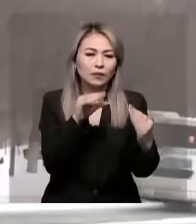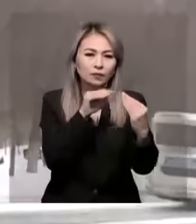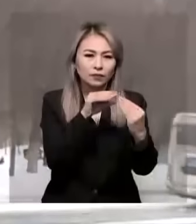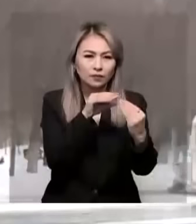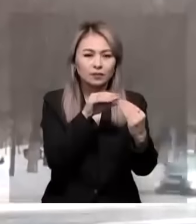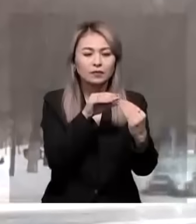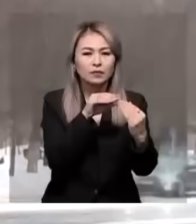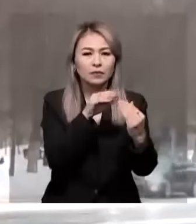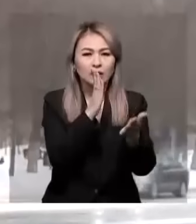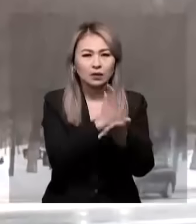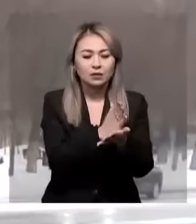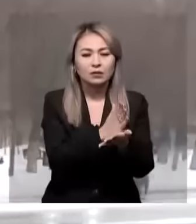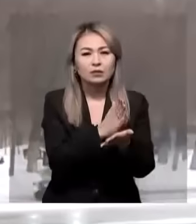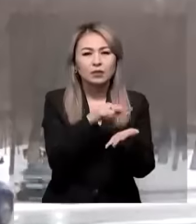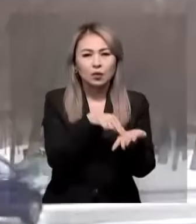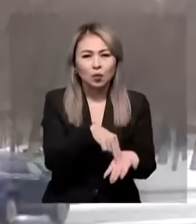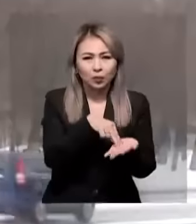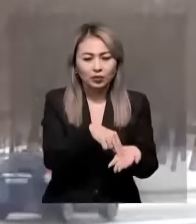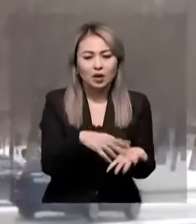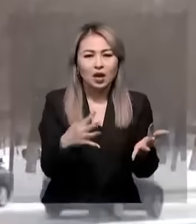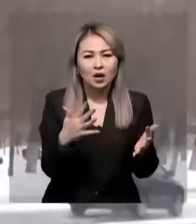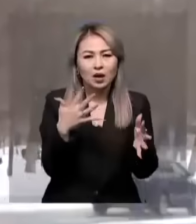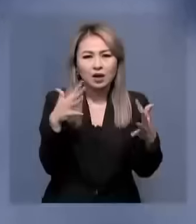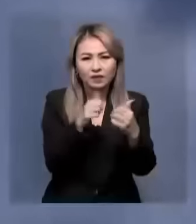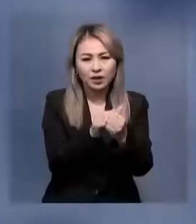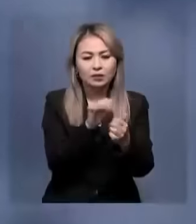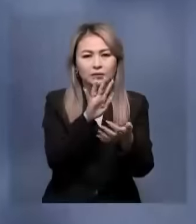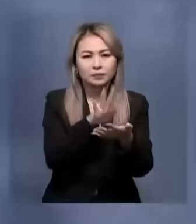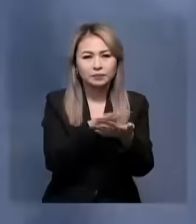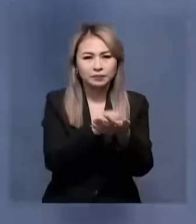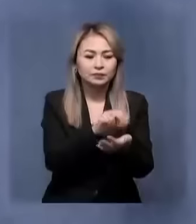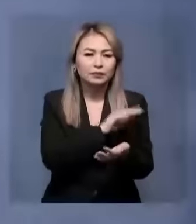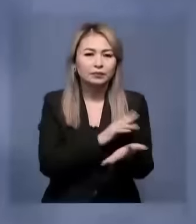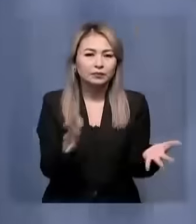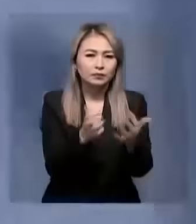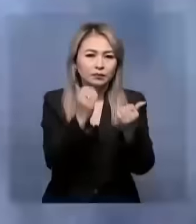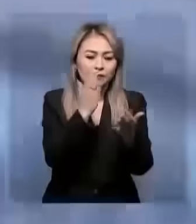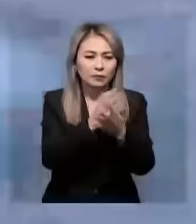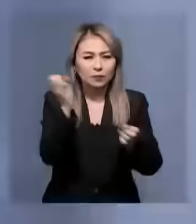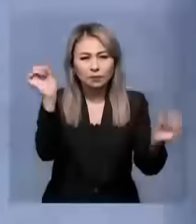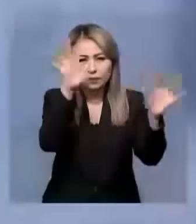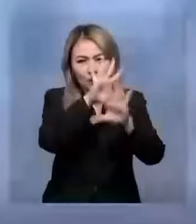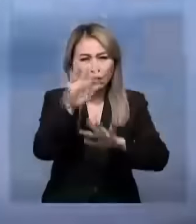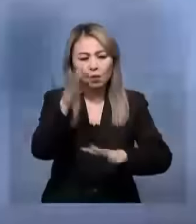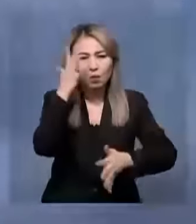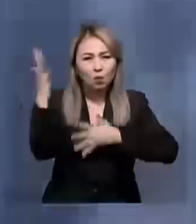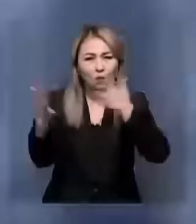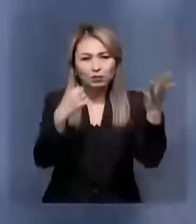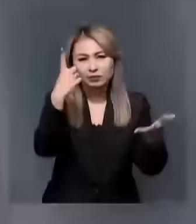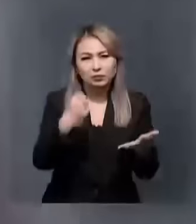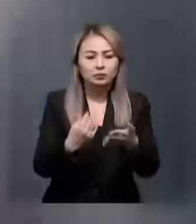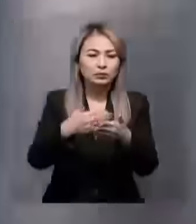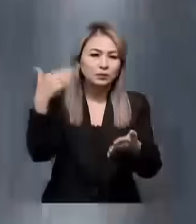қалды. Осы бойынша авария құтқару жұмыстары жүргізілуде. Ақтөбе өңірінде ақтүтек боран бір тәулік бұрын басталған